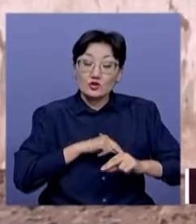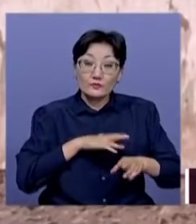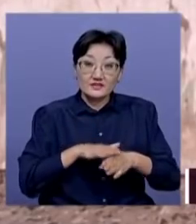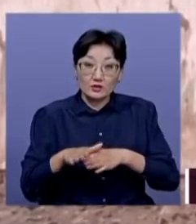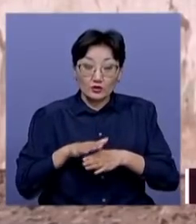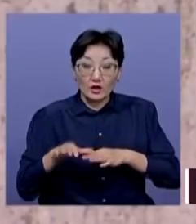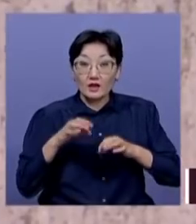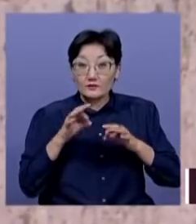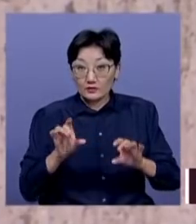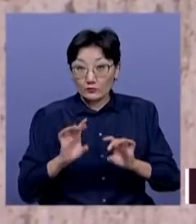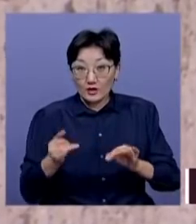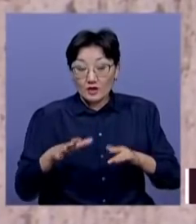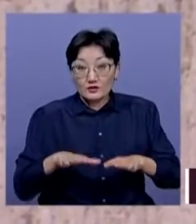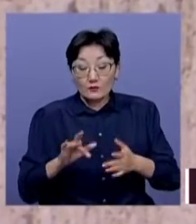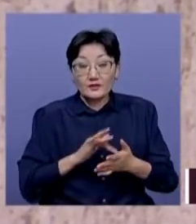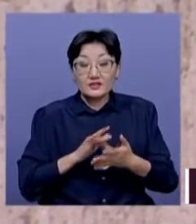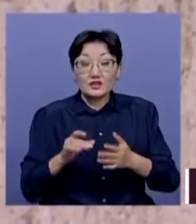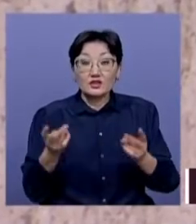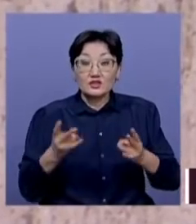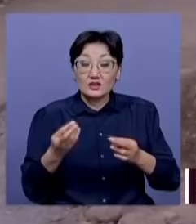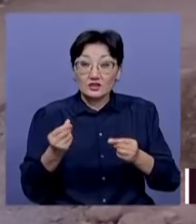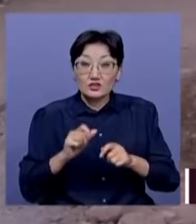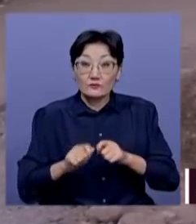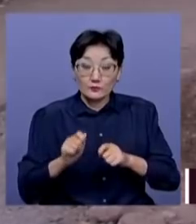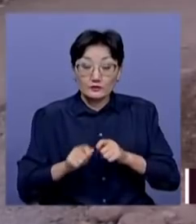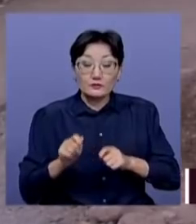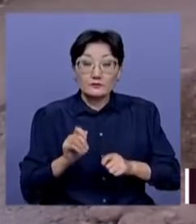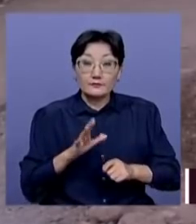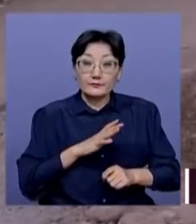асырылатынын айтты. Ол үшін жергілікті бюджеттен қажетті қаражат бөлінген.